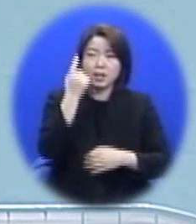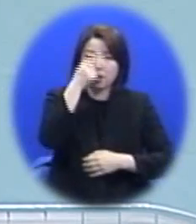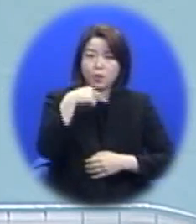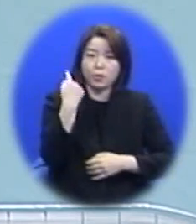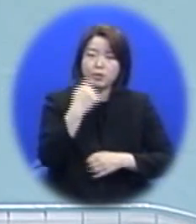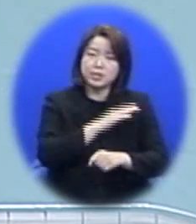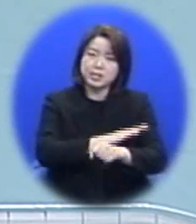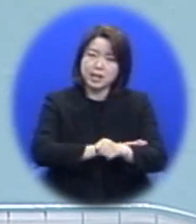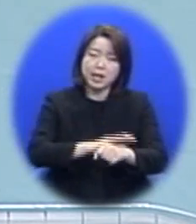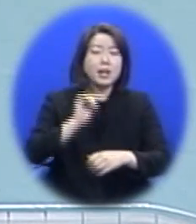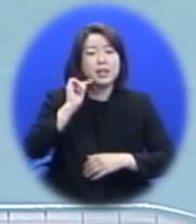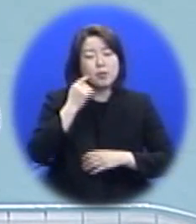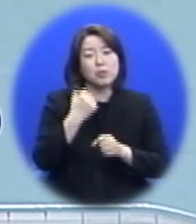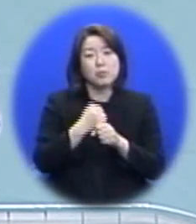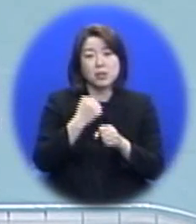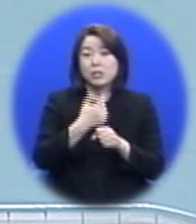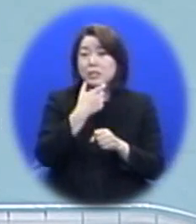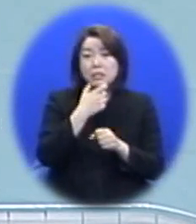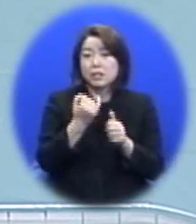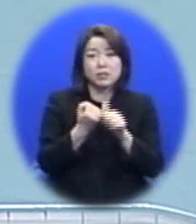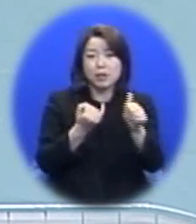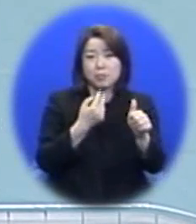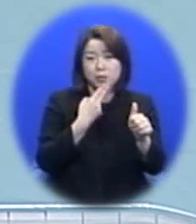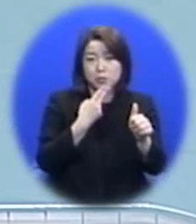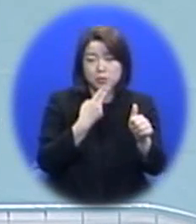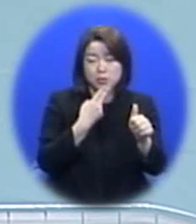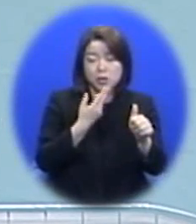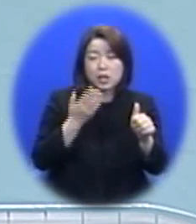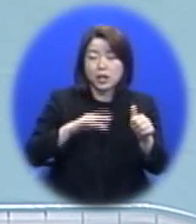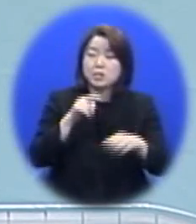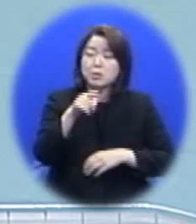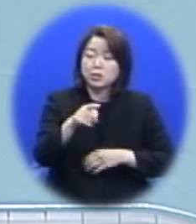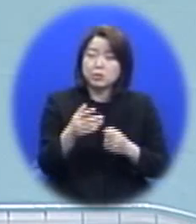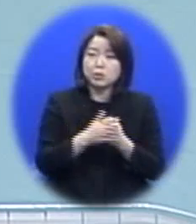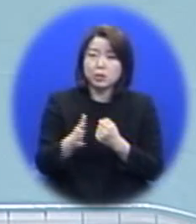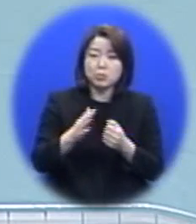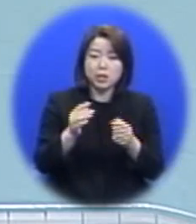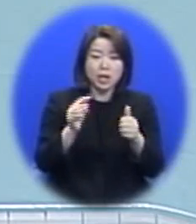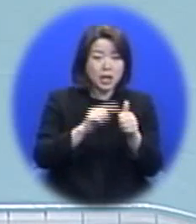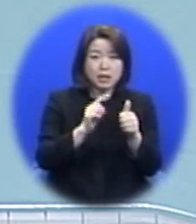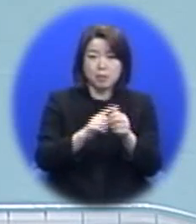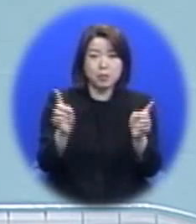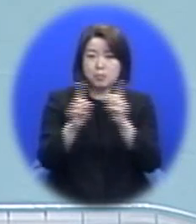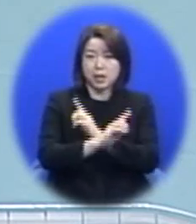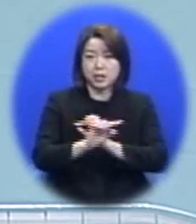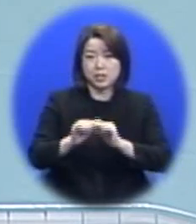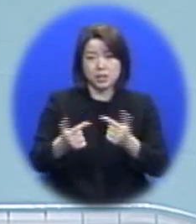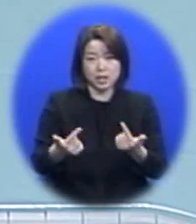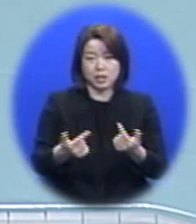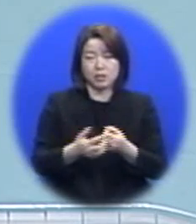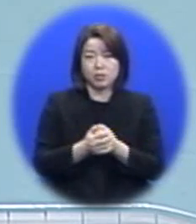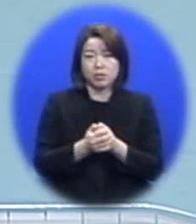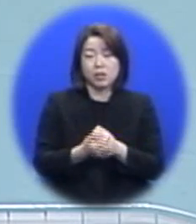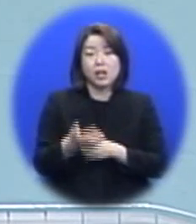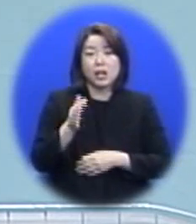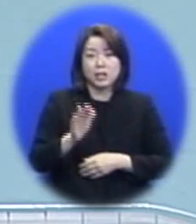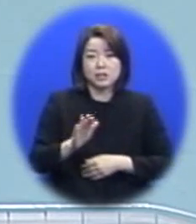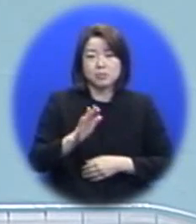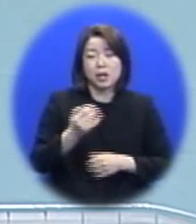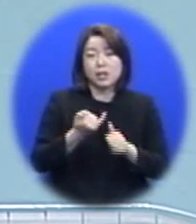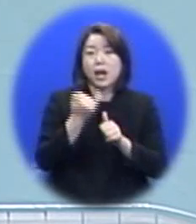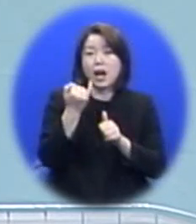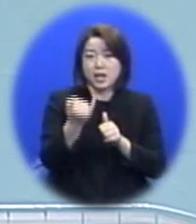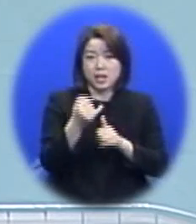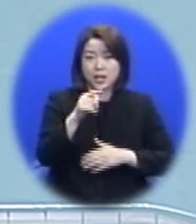싫어하는 남편이 없겠지만 그것 때문에 남편이 변하는 것은 아닙니다. 그러나 아내가